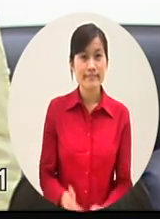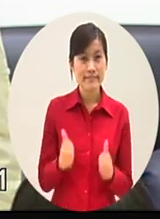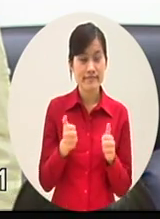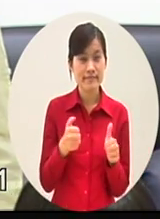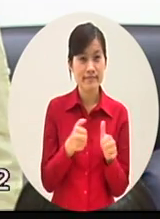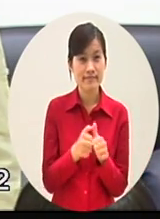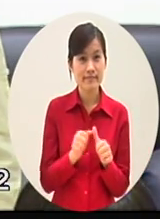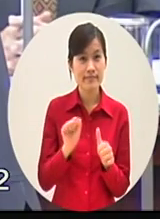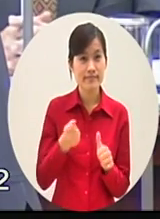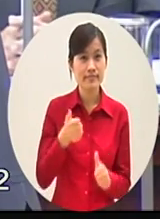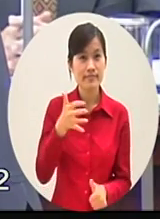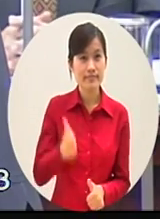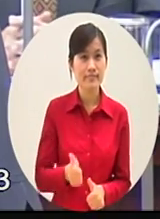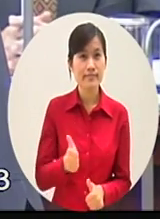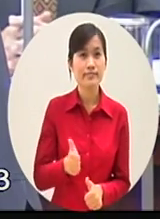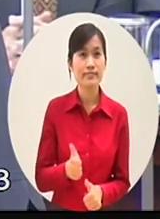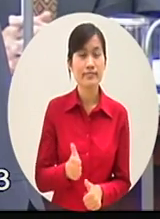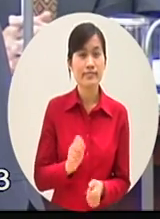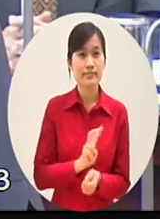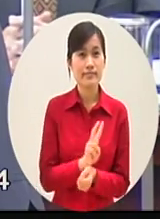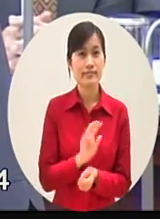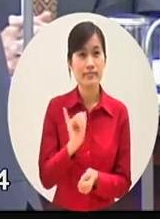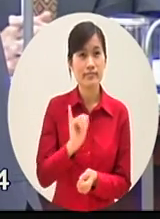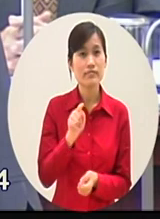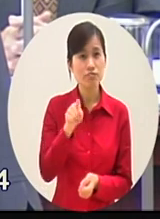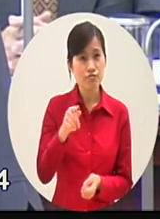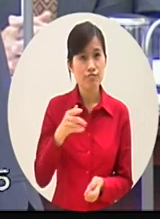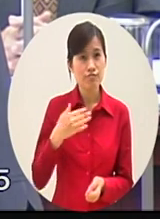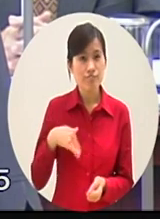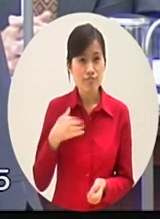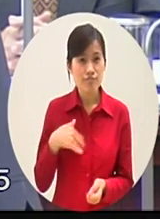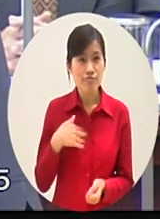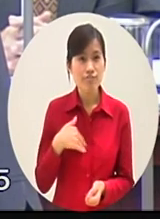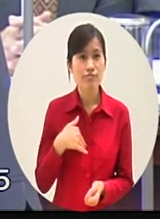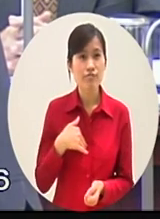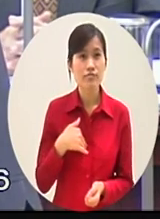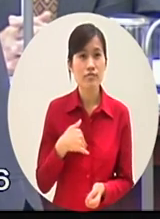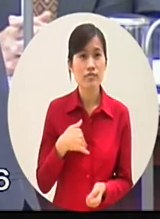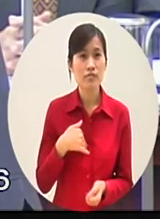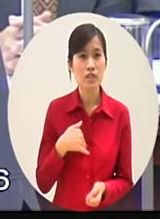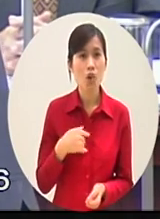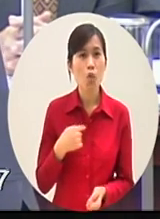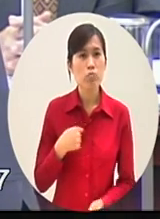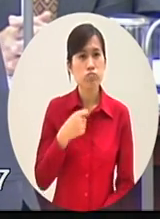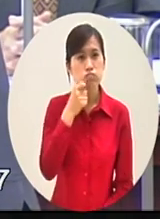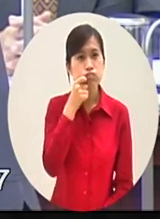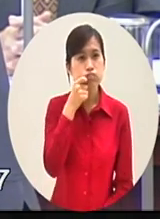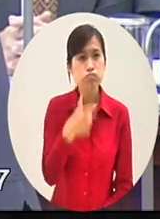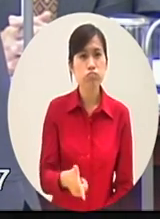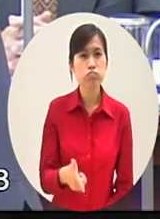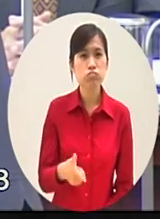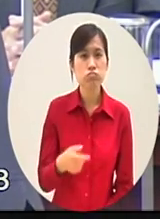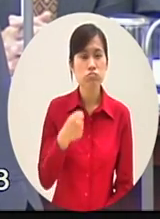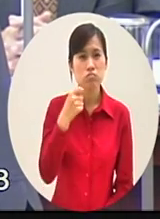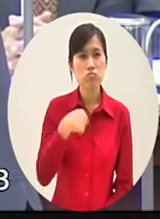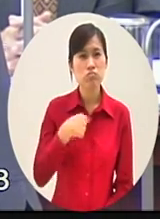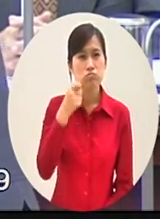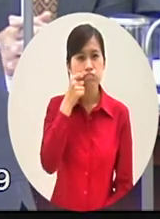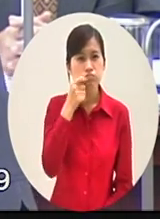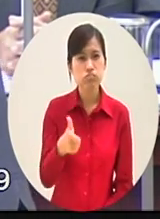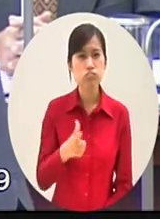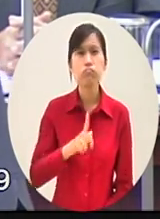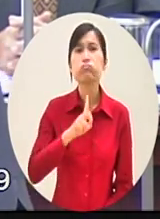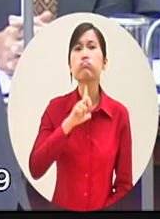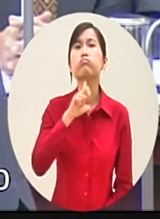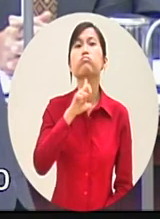多谢林议员齁。林议员知道我一向不喜欢什么贵族，我认为每个人的